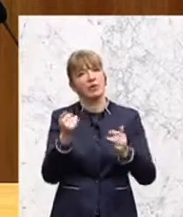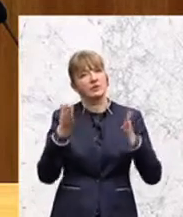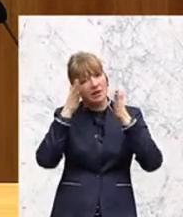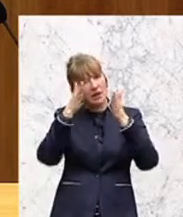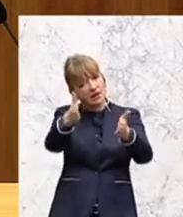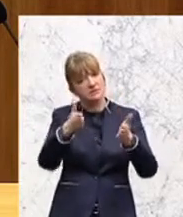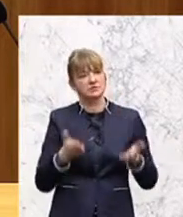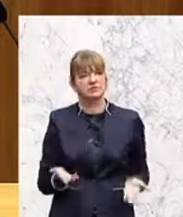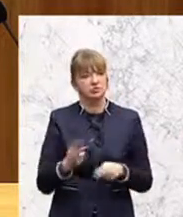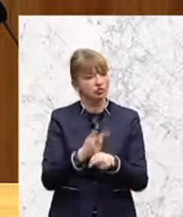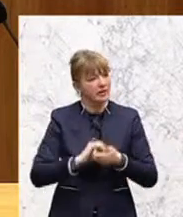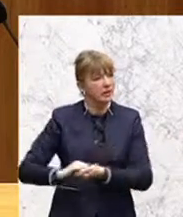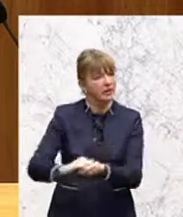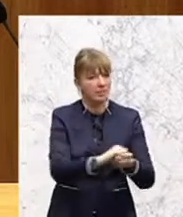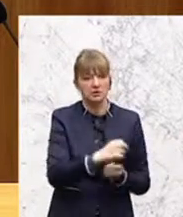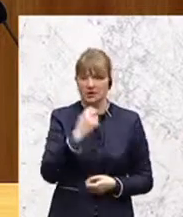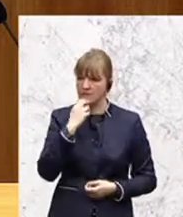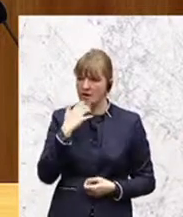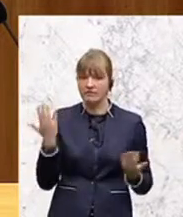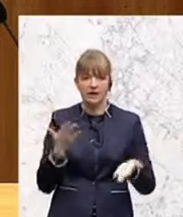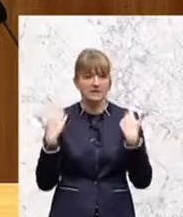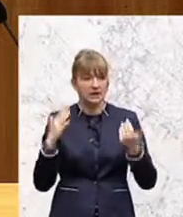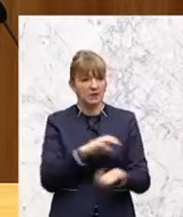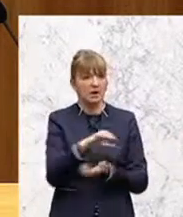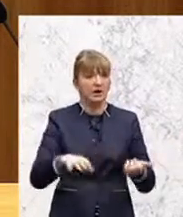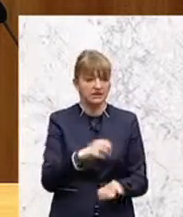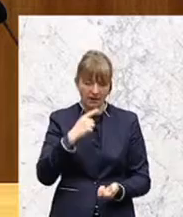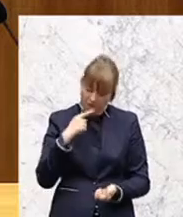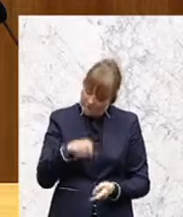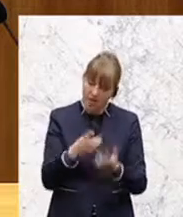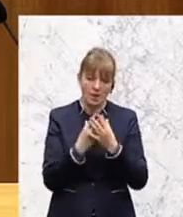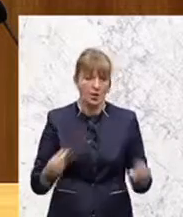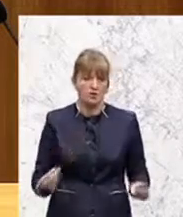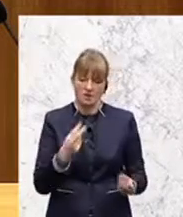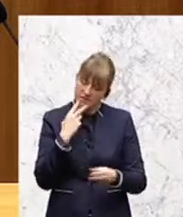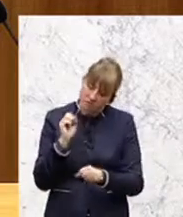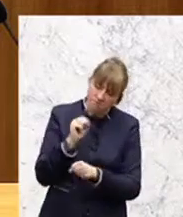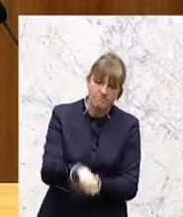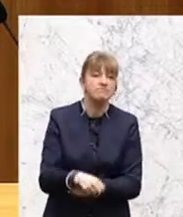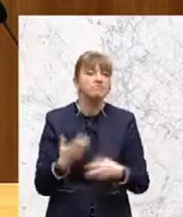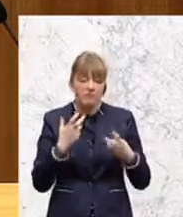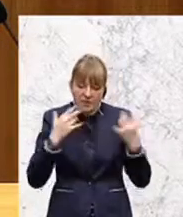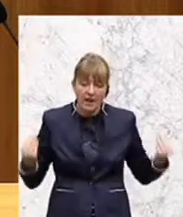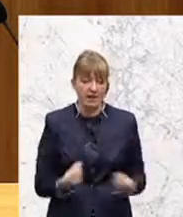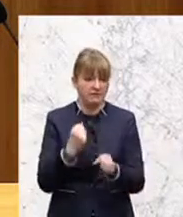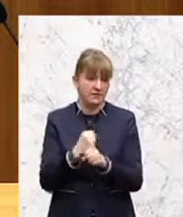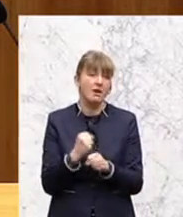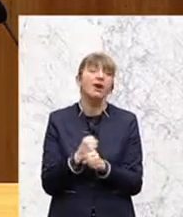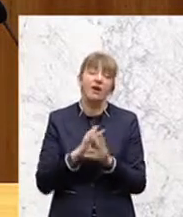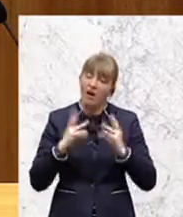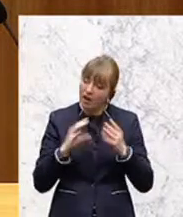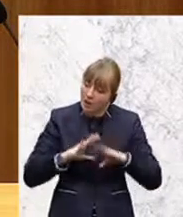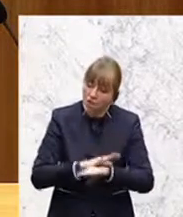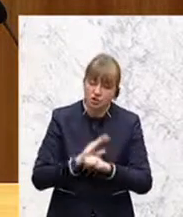Die Staatengemeinschaft sagt, wir wollen diese Klimakrise angehen, wir wollen sie bewältigen und wir wollen etwas dagegen tun. Alle